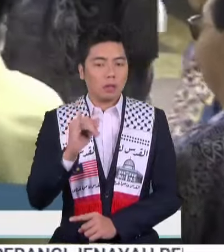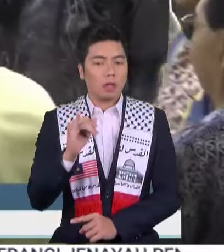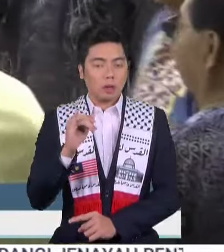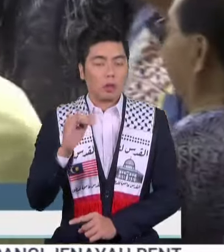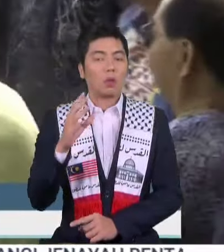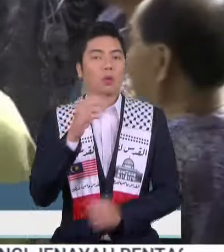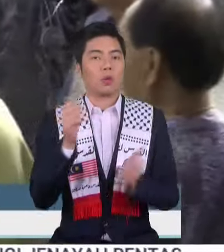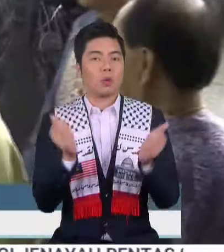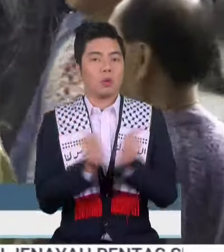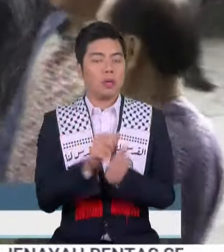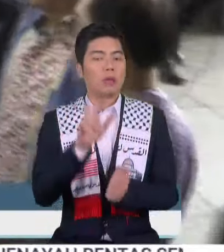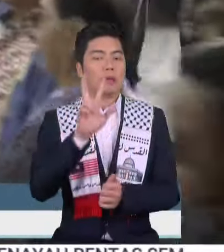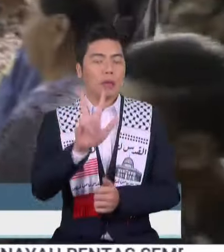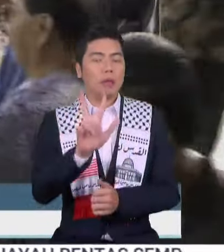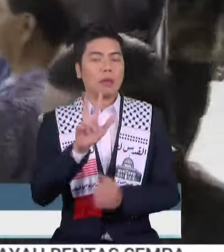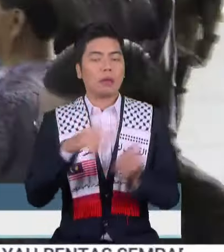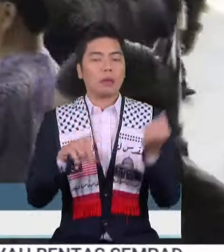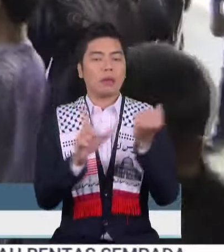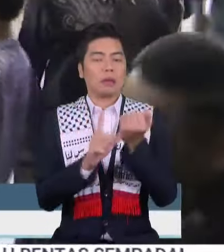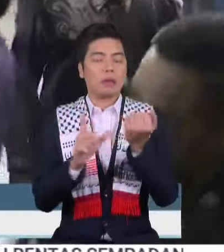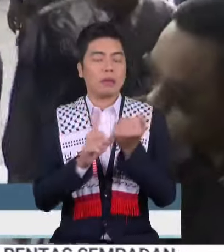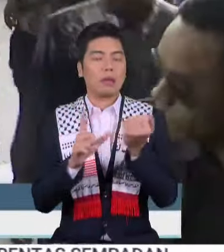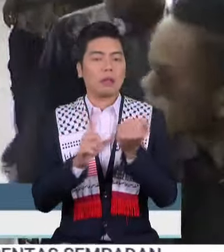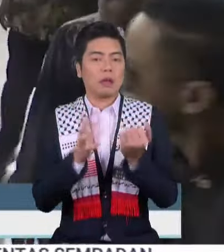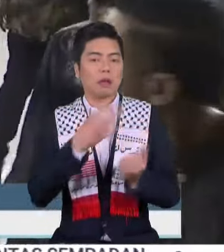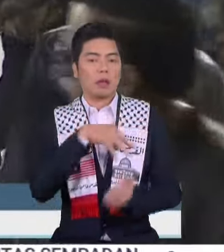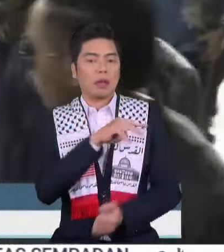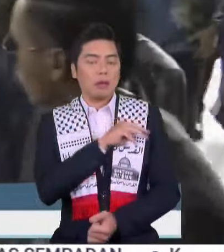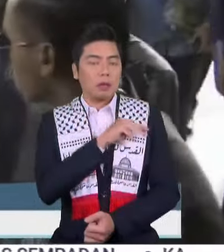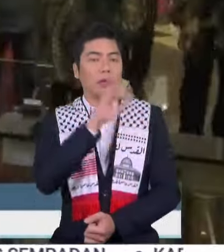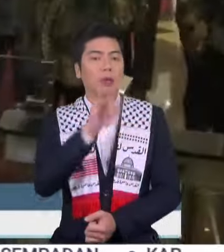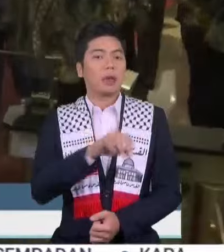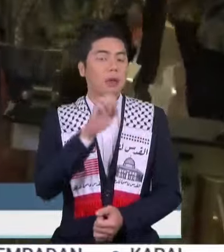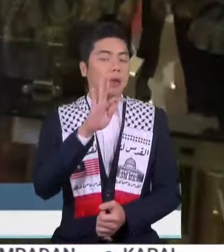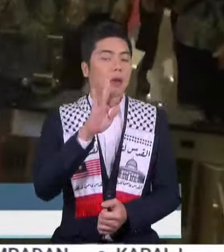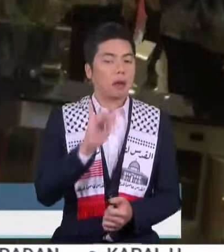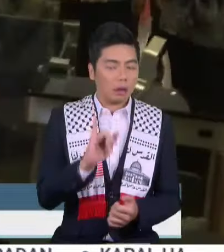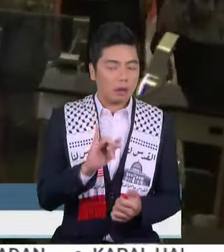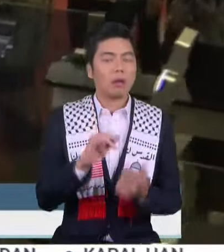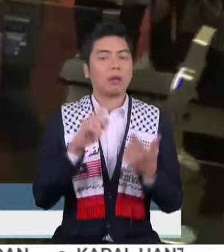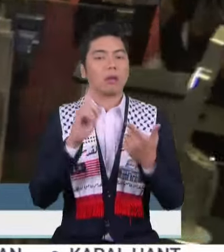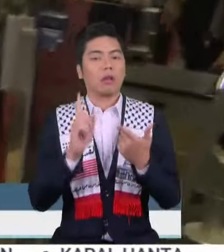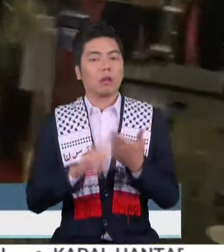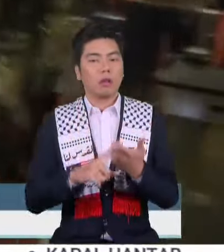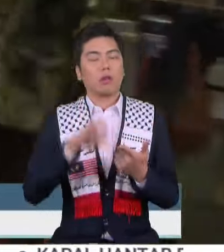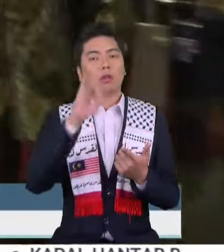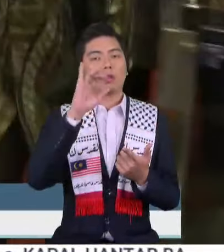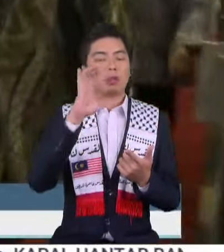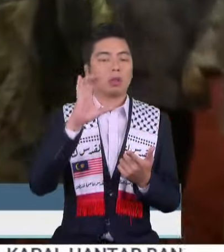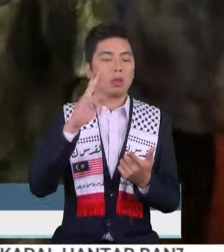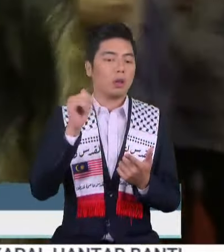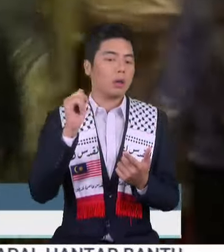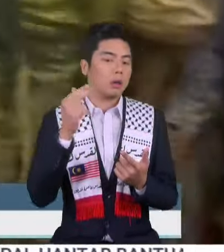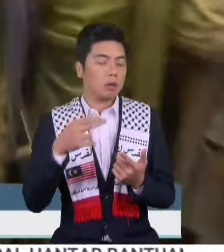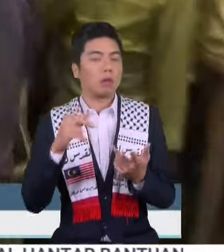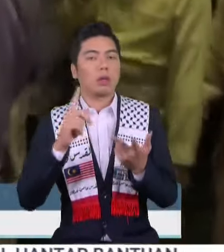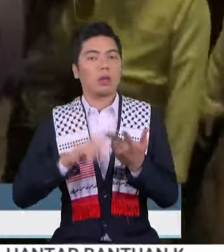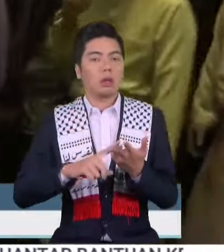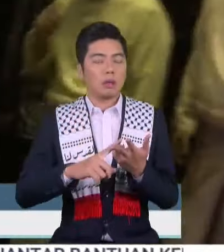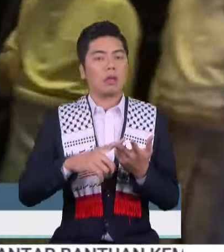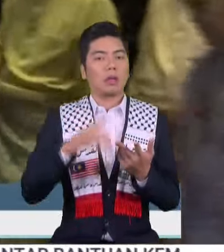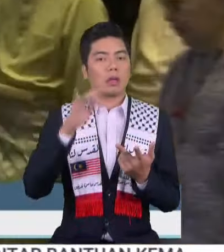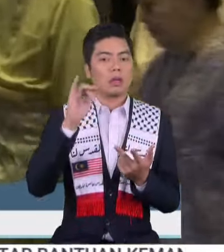3 timbalan Ketua Menteri iaitu Dato Seri Panglima Dr. Jeffrey Kitingan, Dato Seri Panglima Dr. Joachim Gun Salam dan